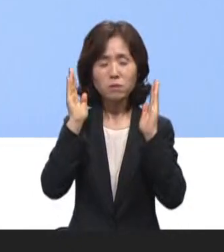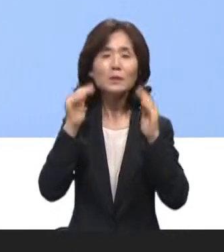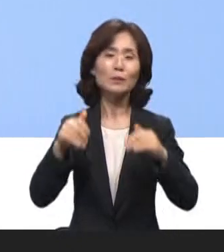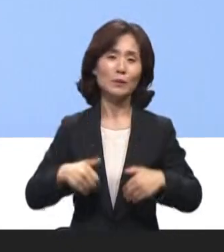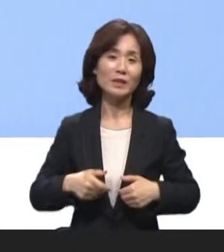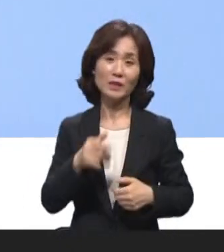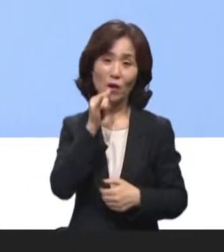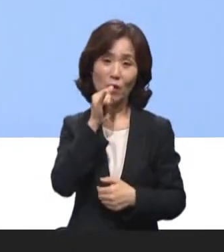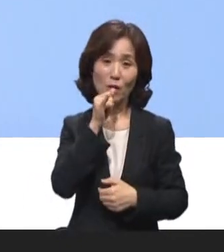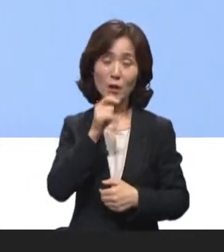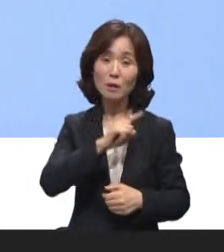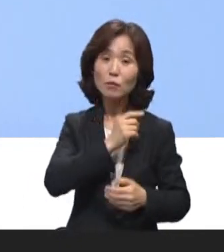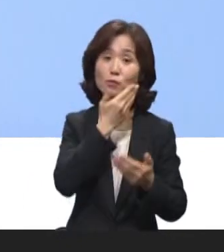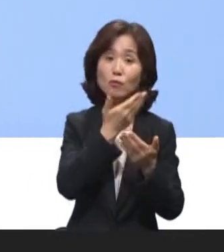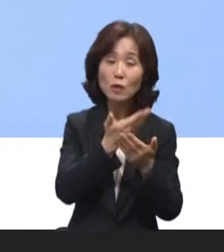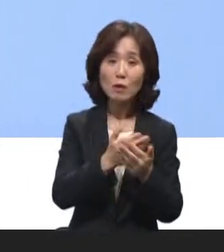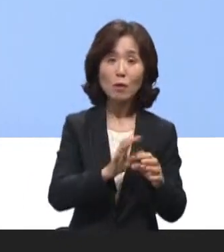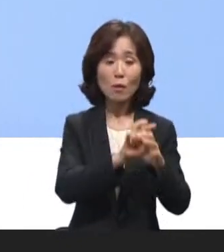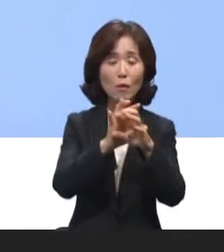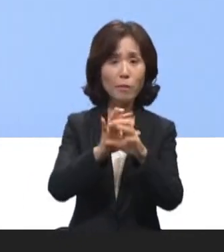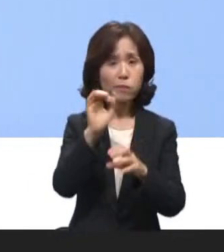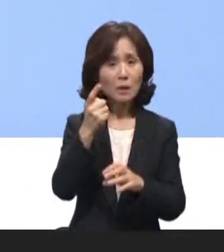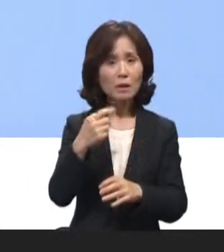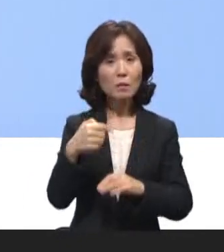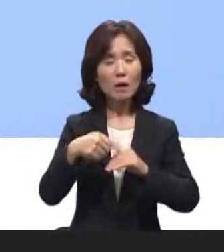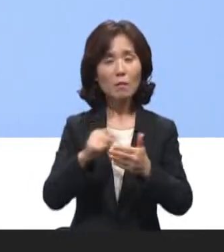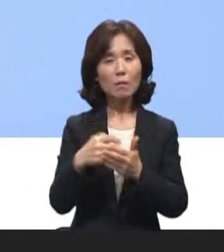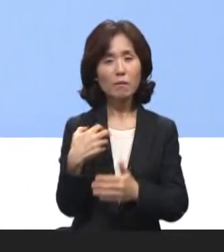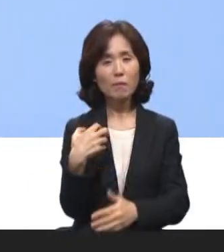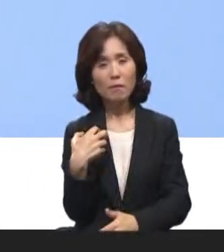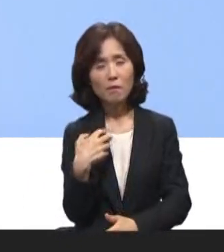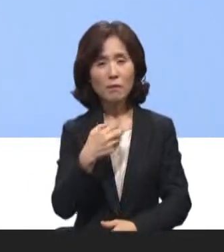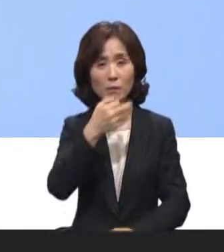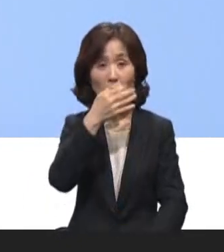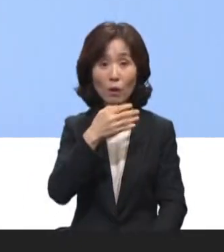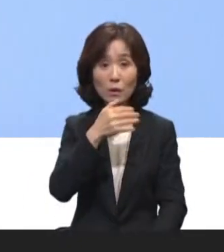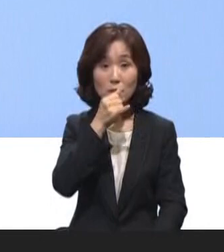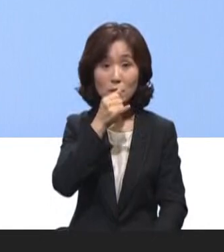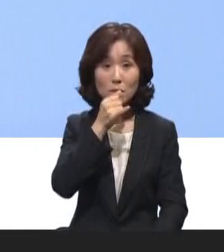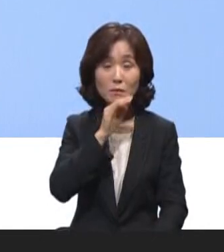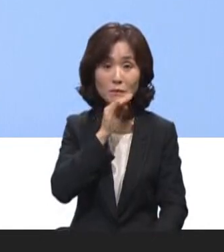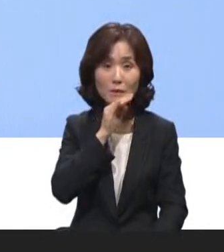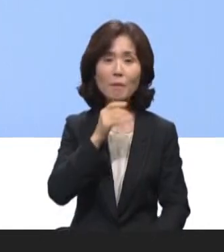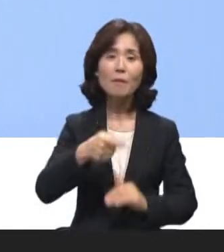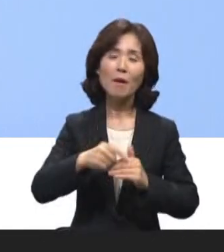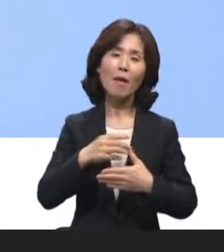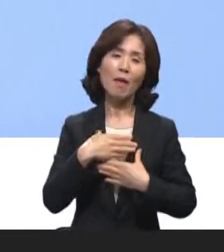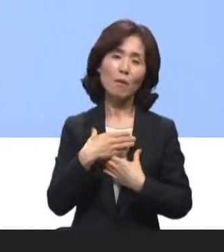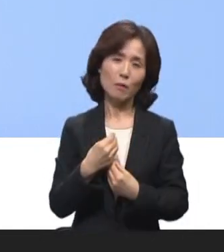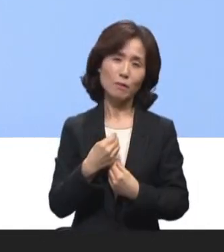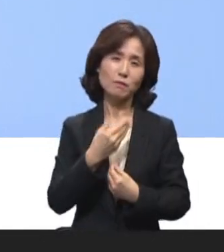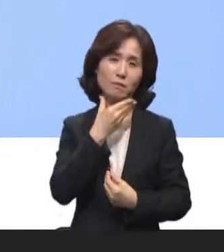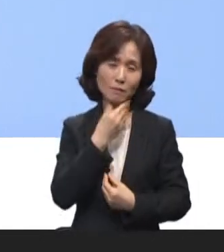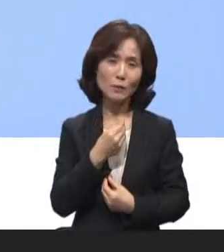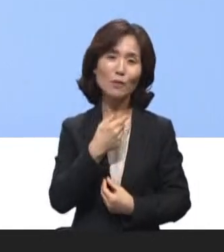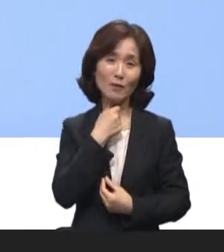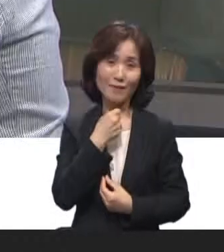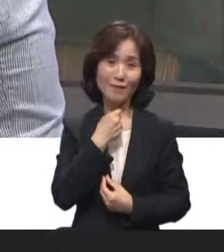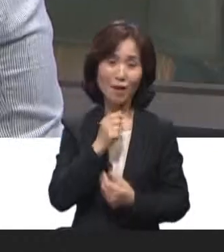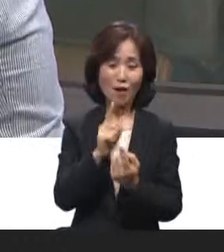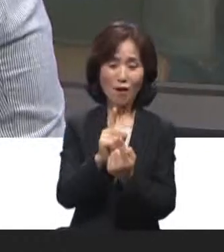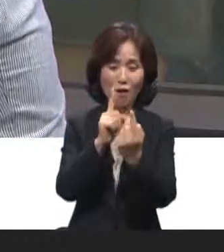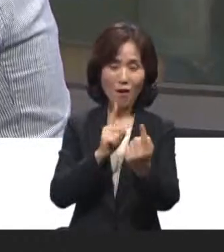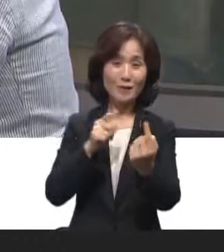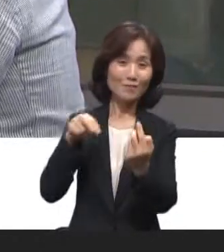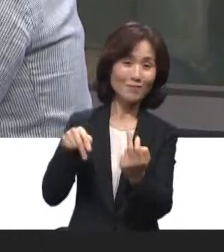가장 중요한 건 코론 바로 인해서 마음이 힘든 친구들이 많은데 마음에 행복감을 좀 가장 많이 줬으면 좋겠습니다 거래 2개 좀 확실히 하나에서 상식이라는 많이